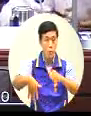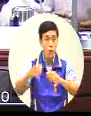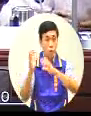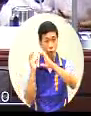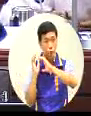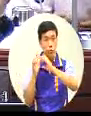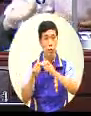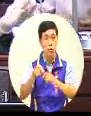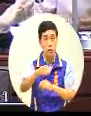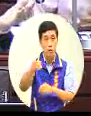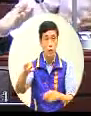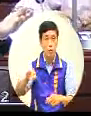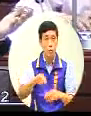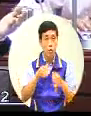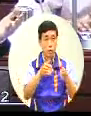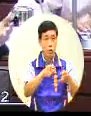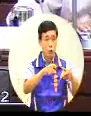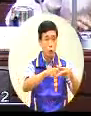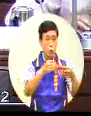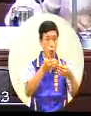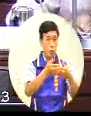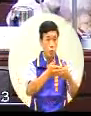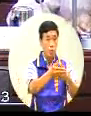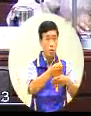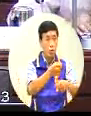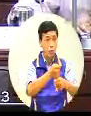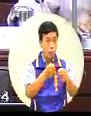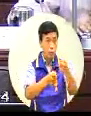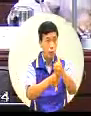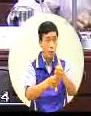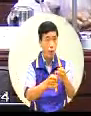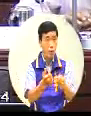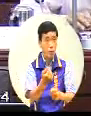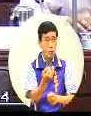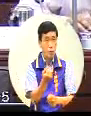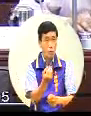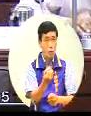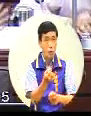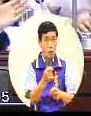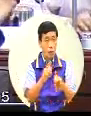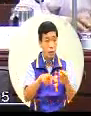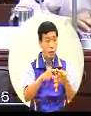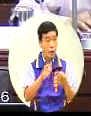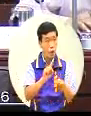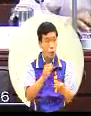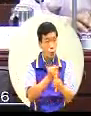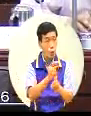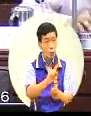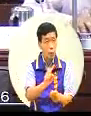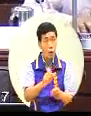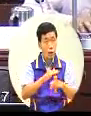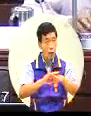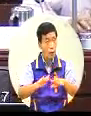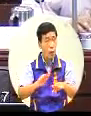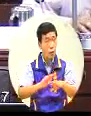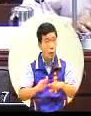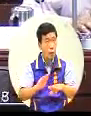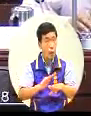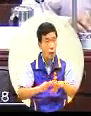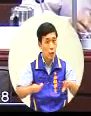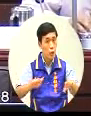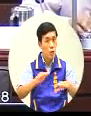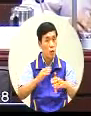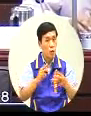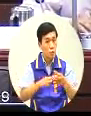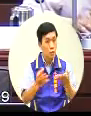然在工程结构的部分要怎样才算做是安全、啊、这我请吴洪某市长跟